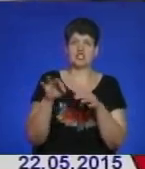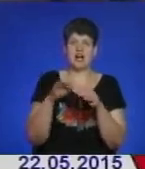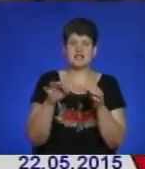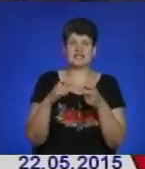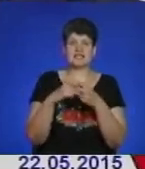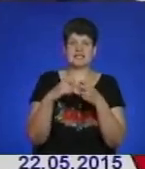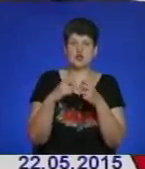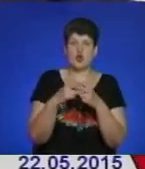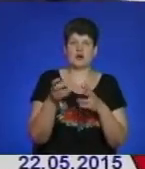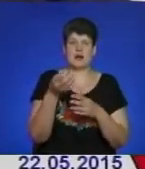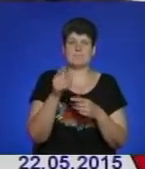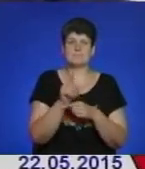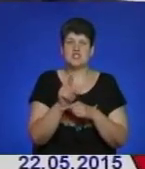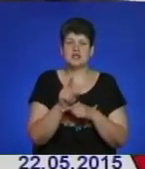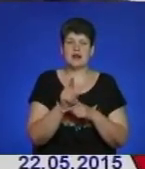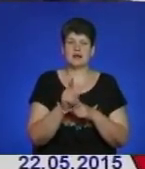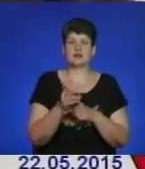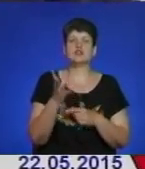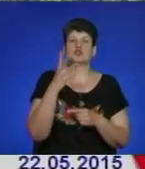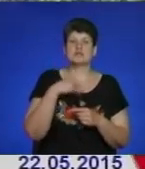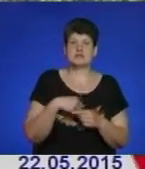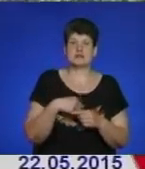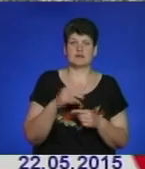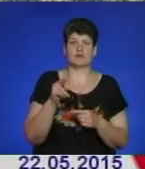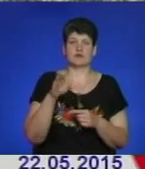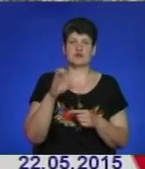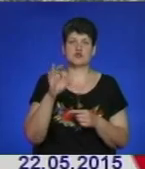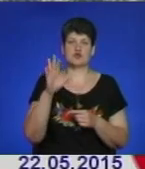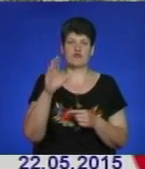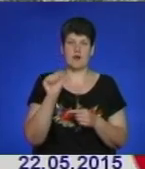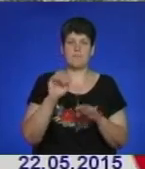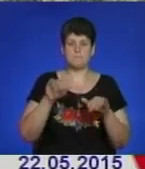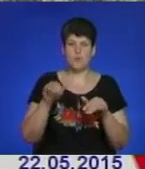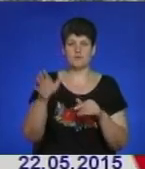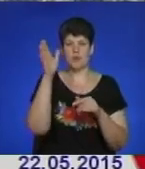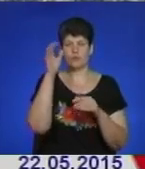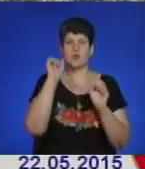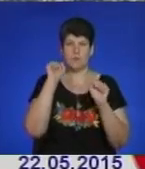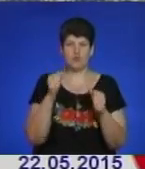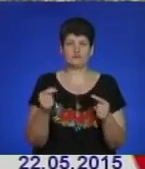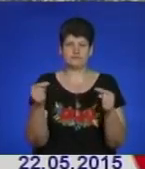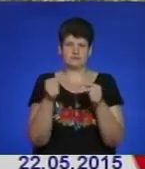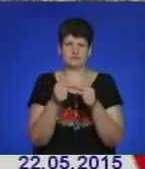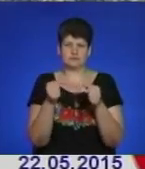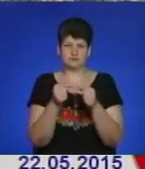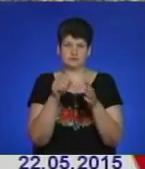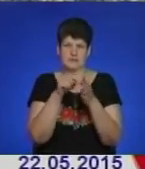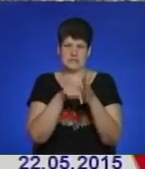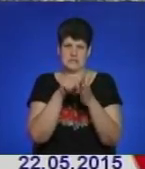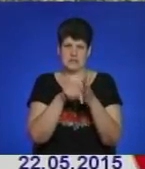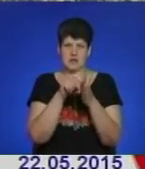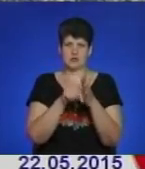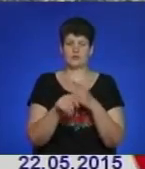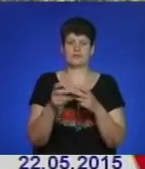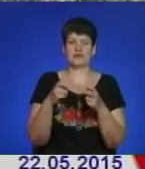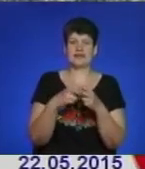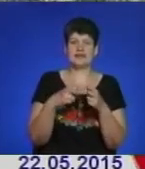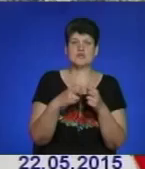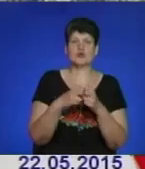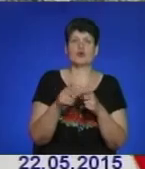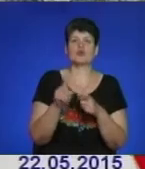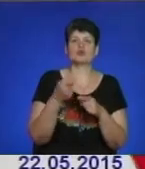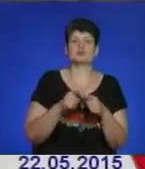тих мишей, яких з'їв пугач. Після цього науковці можуть встановити за складом кісток видовий склад